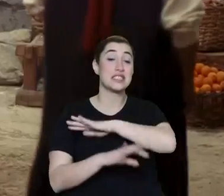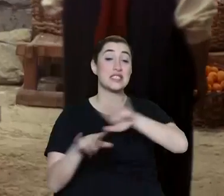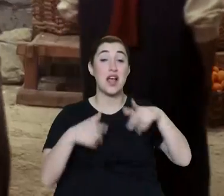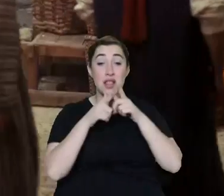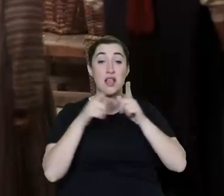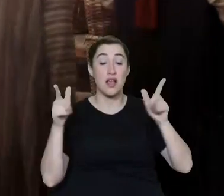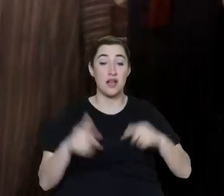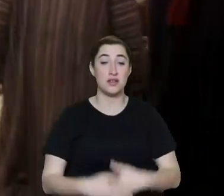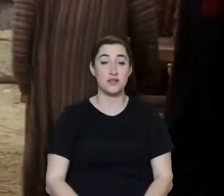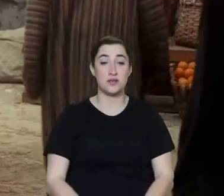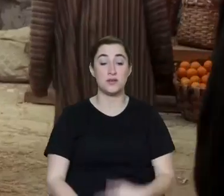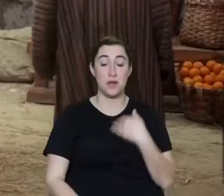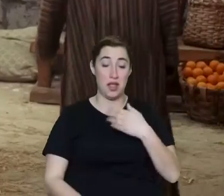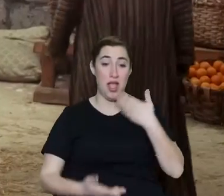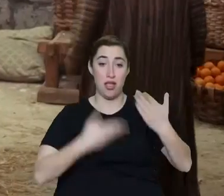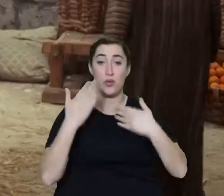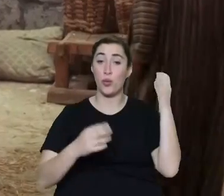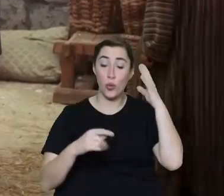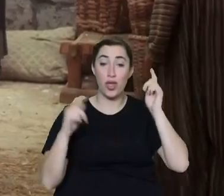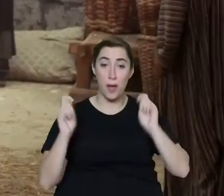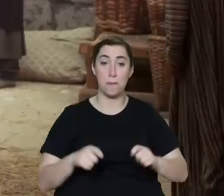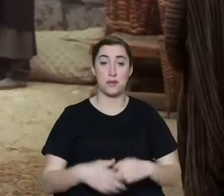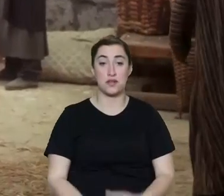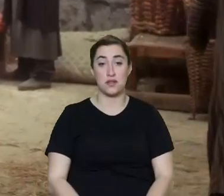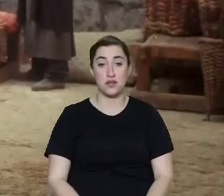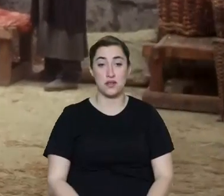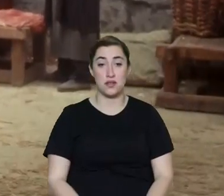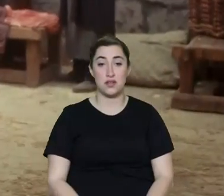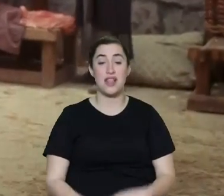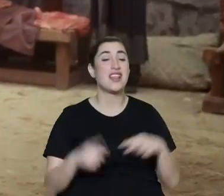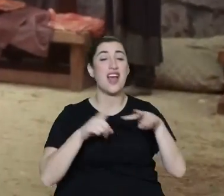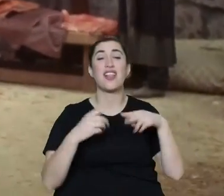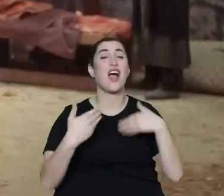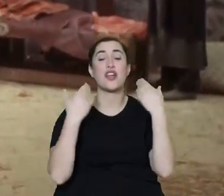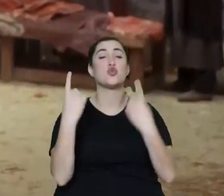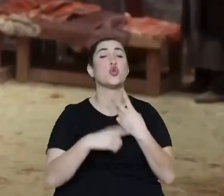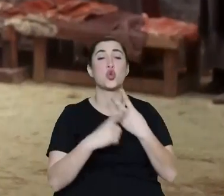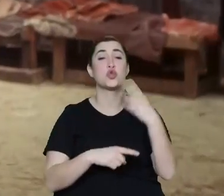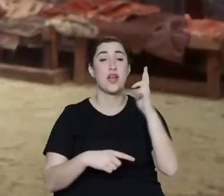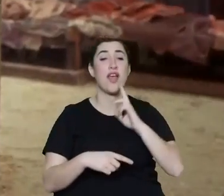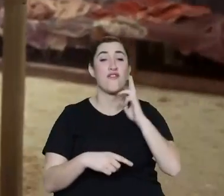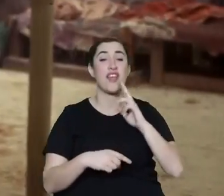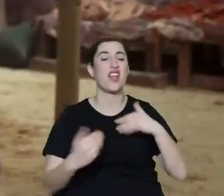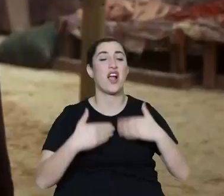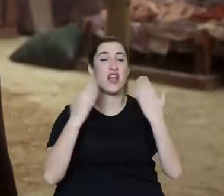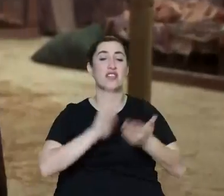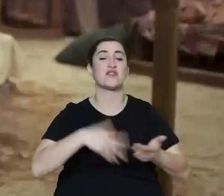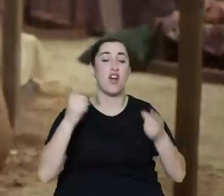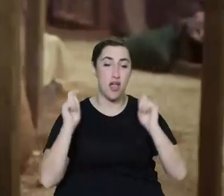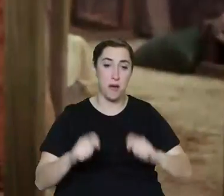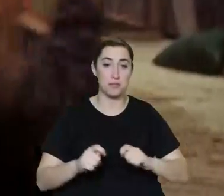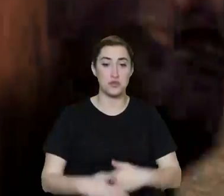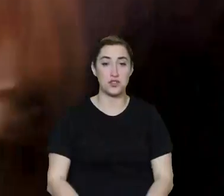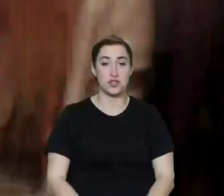Ey ahali! Duyduk duymadık demeyin. Nallıhan Kadısı Yunus Efendi kadılıktan